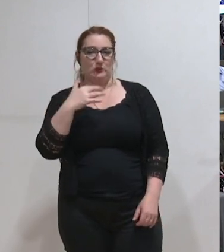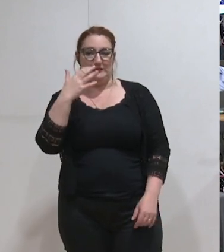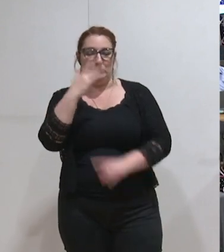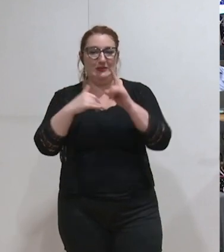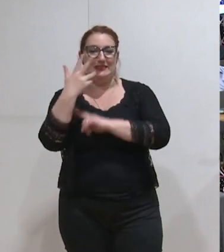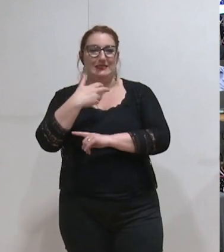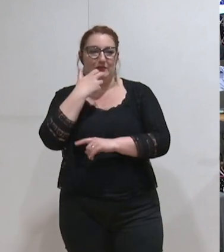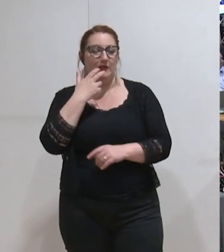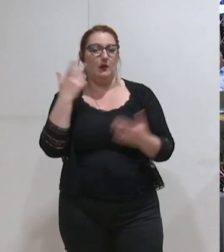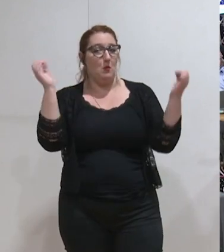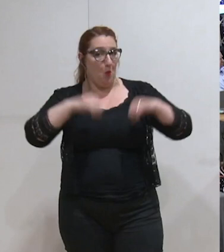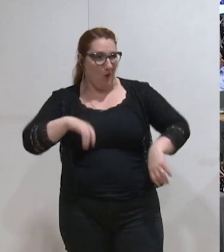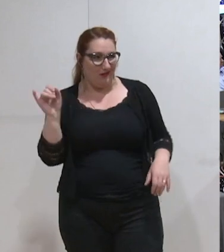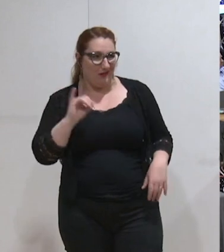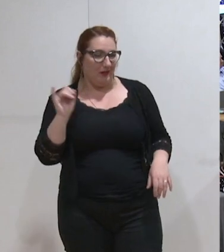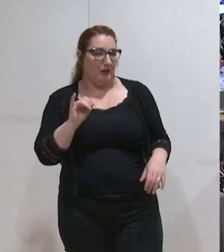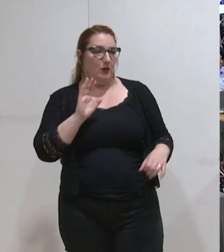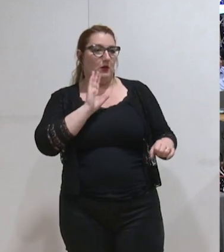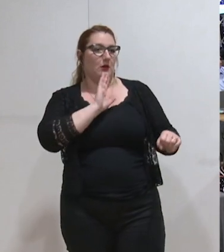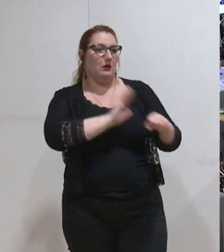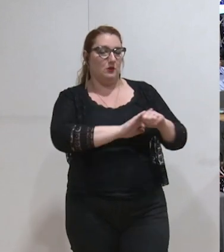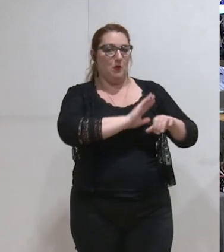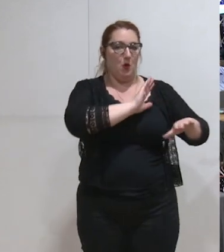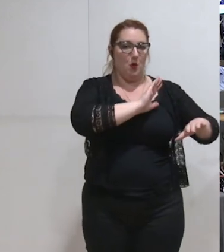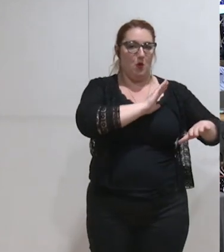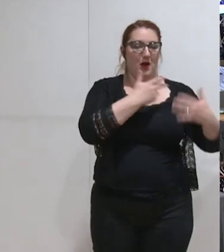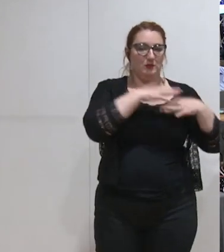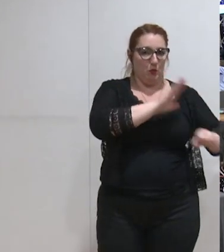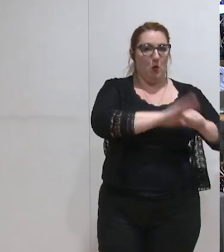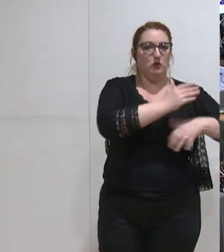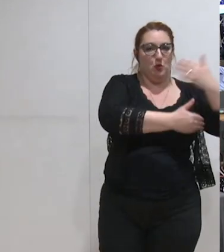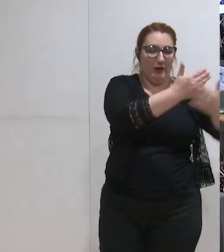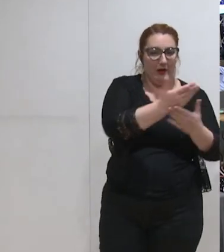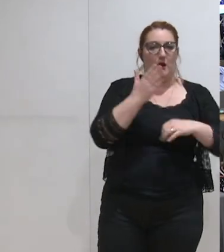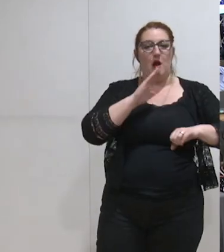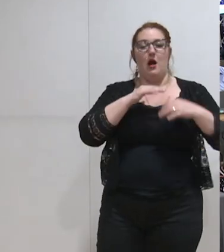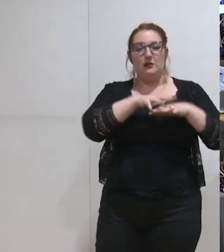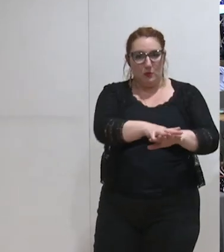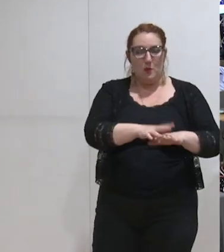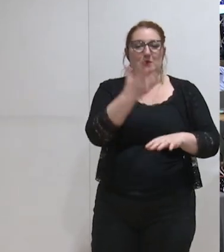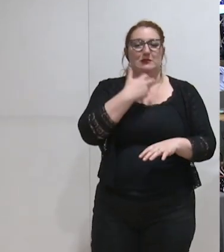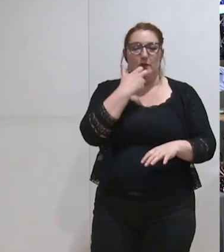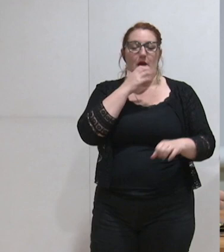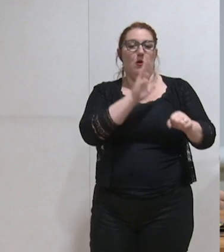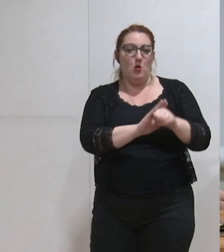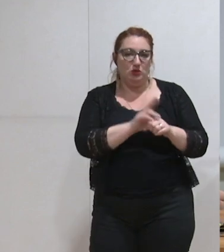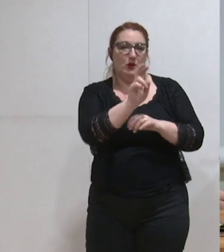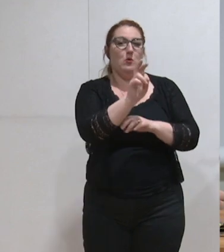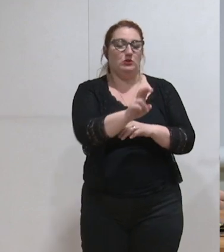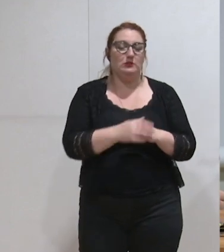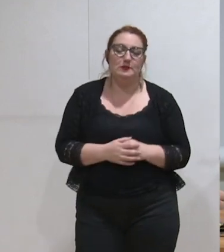pour donc rassemblement de gauche et de progrès rassemblement citoyen de la gauche les